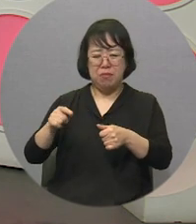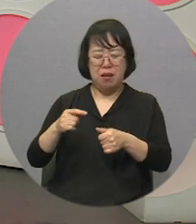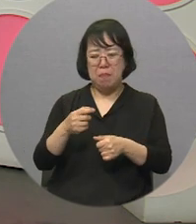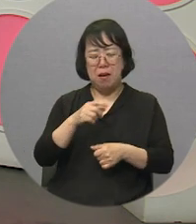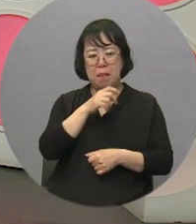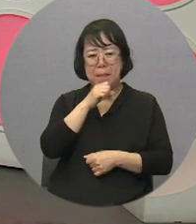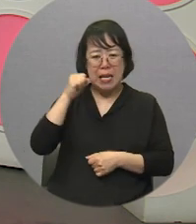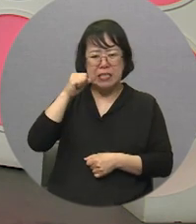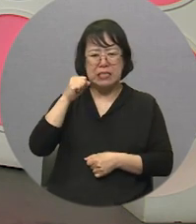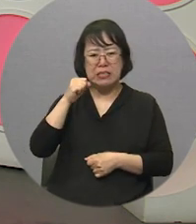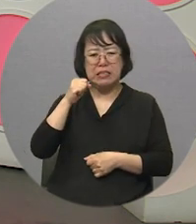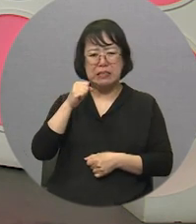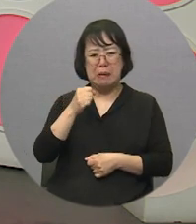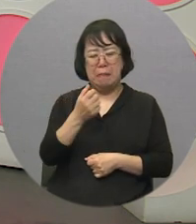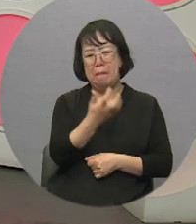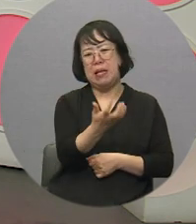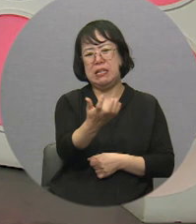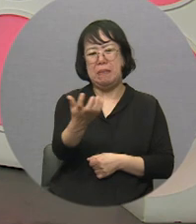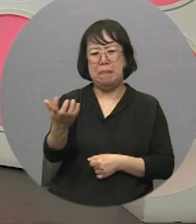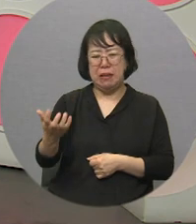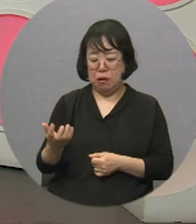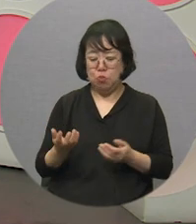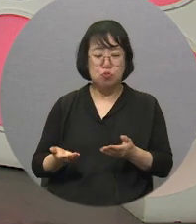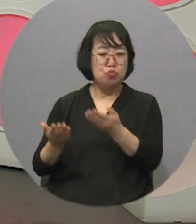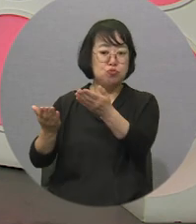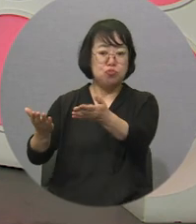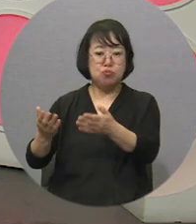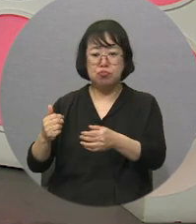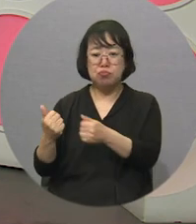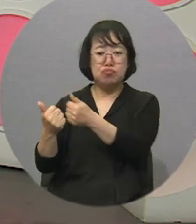주고 다른 곳에 가 있지. 근데 말이야